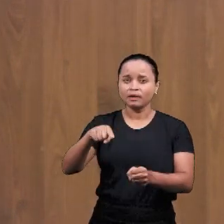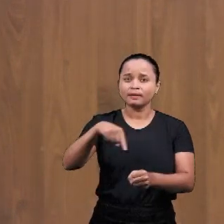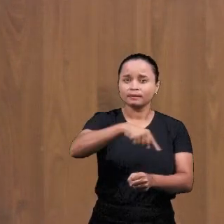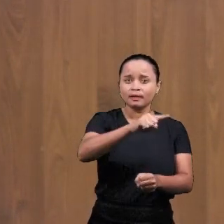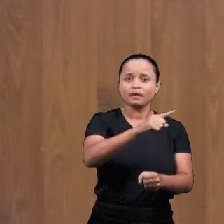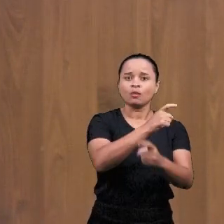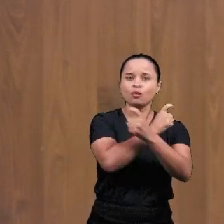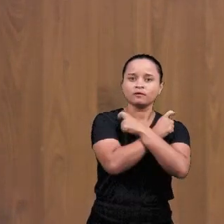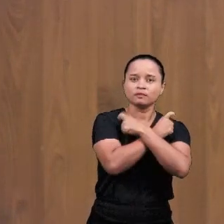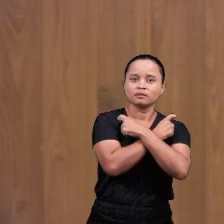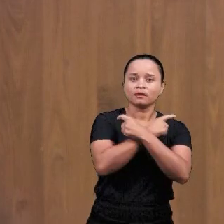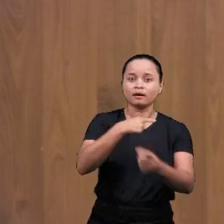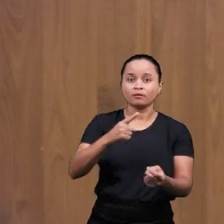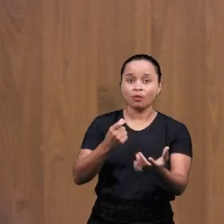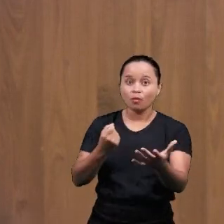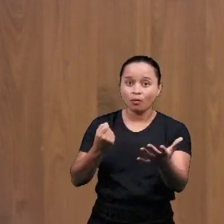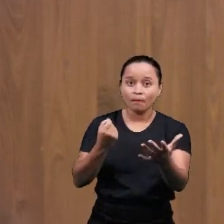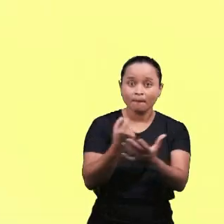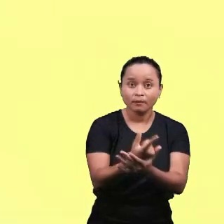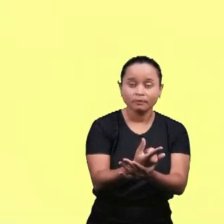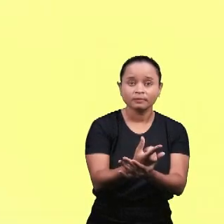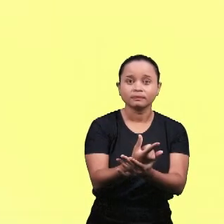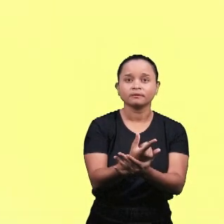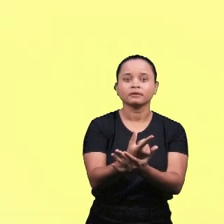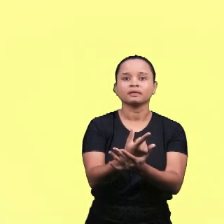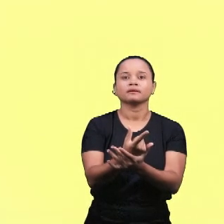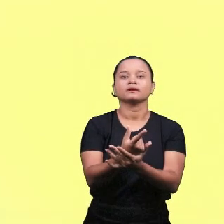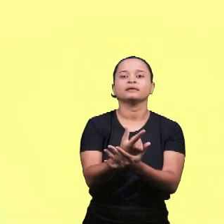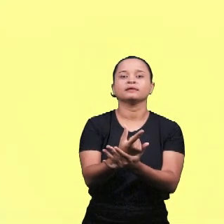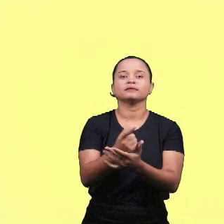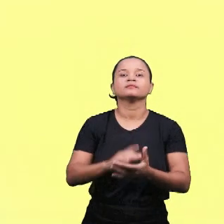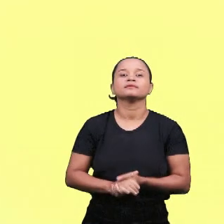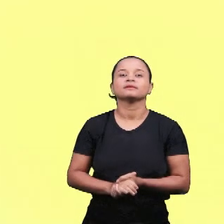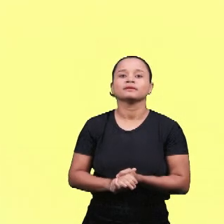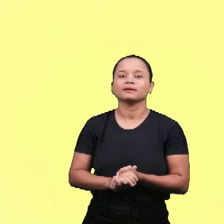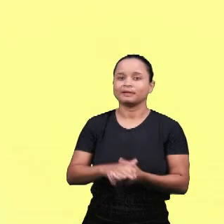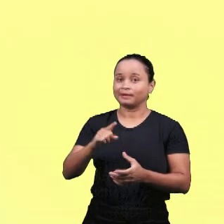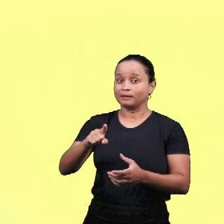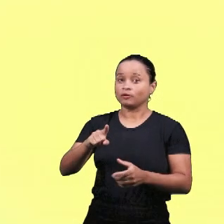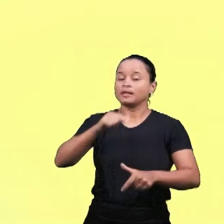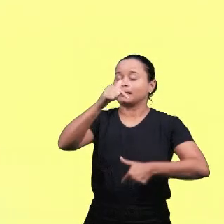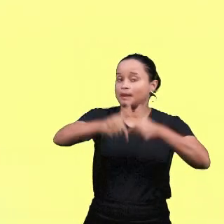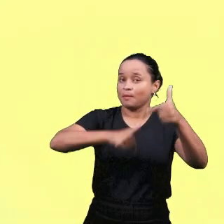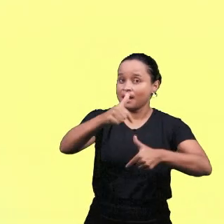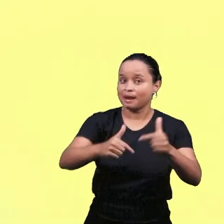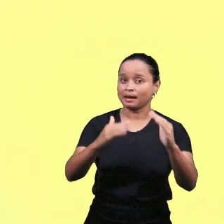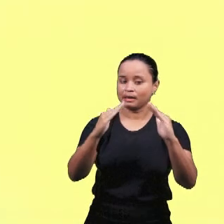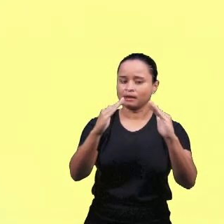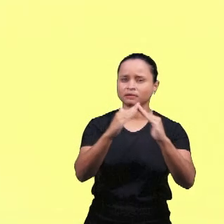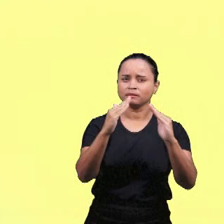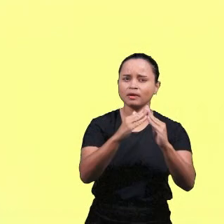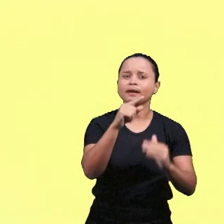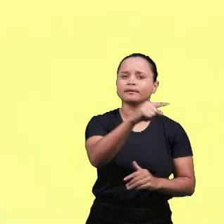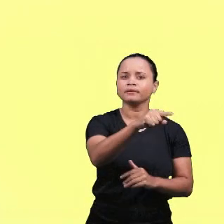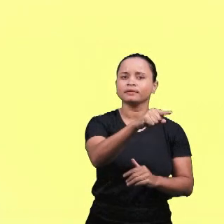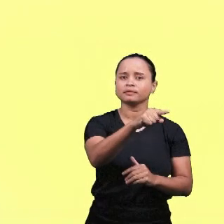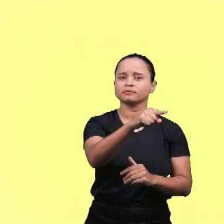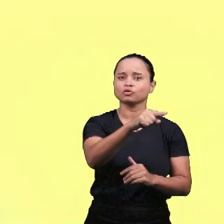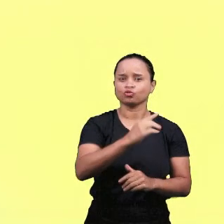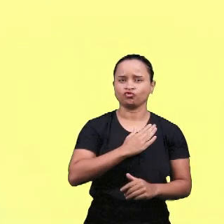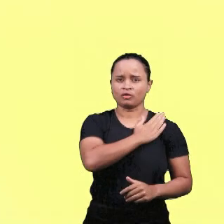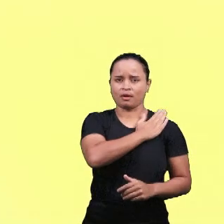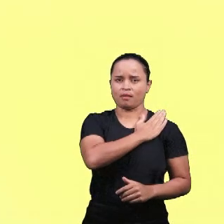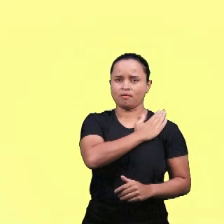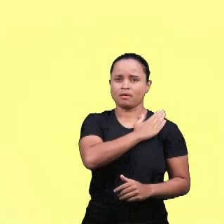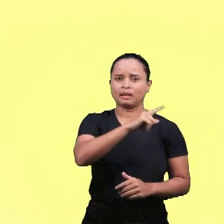de la garde de Pharaon, et il est allé travailler dans sa maison. Et pendant qu'il travaillait, le cœur de Joseph était rempli